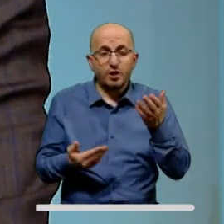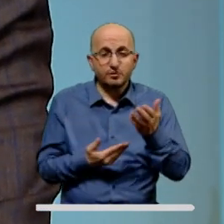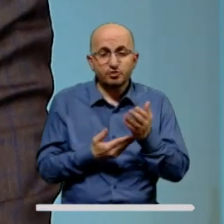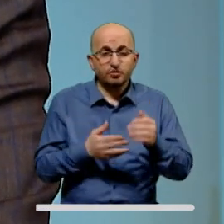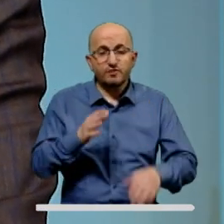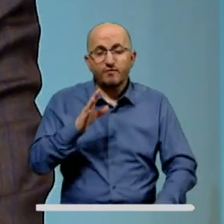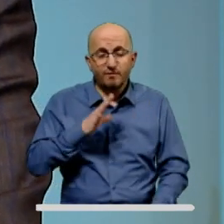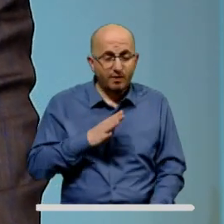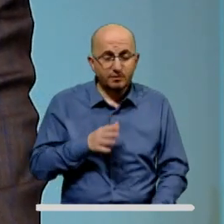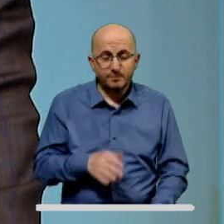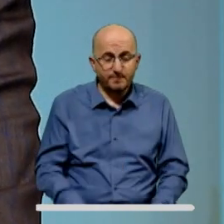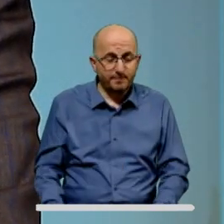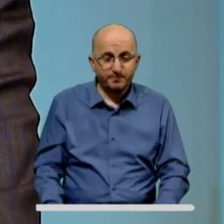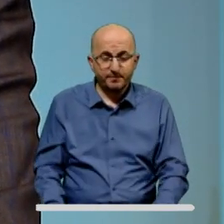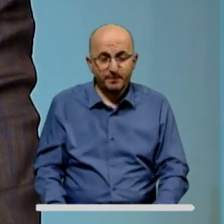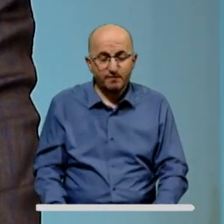malum maliniz